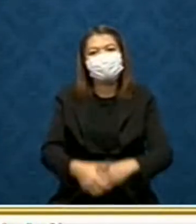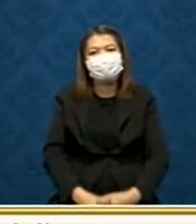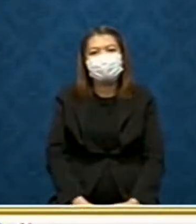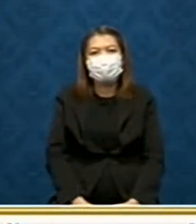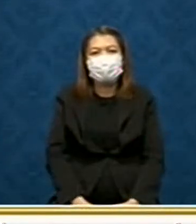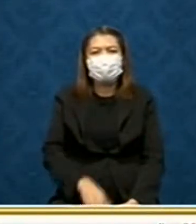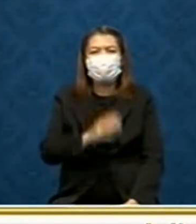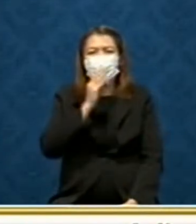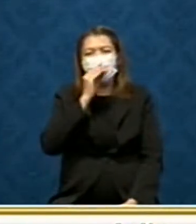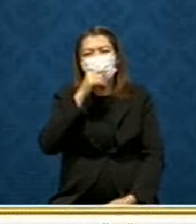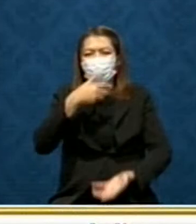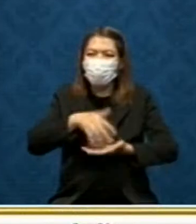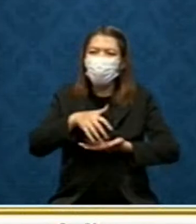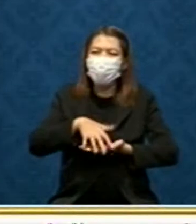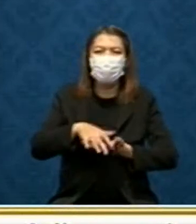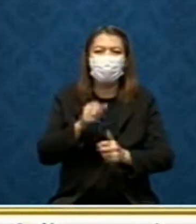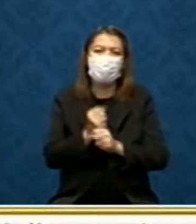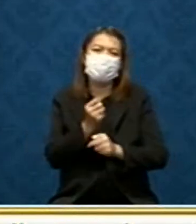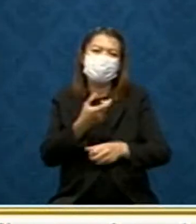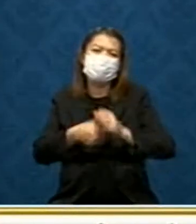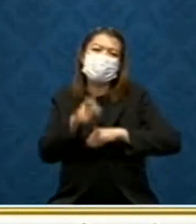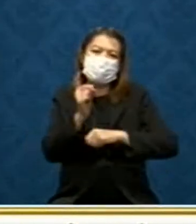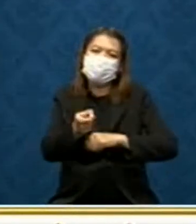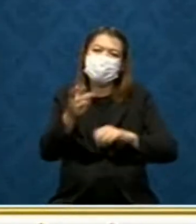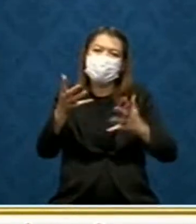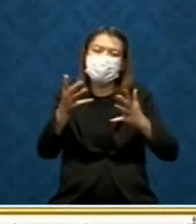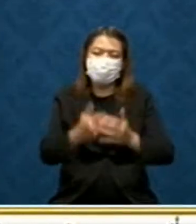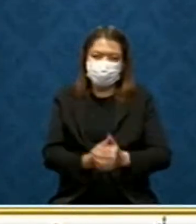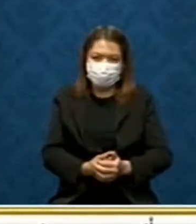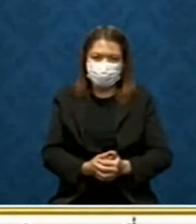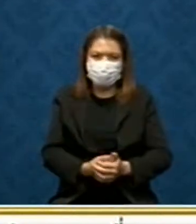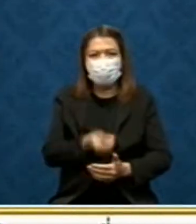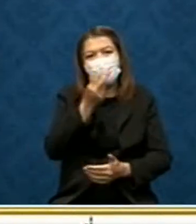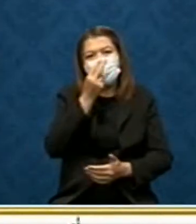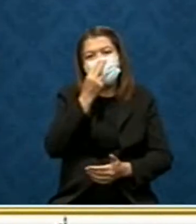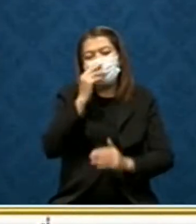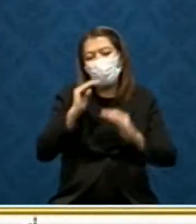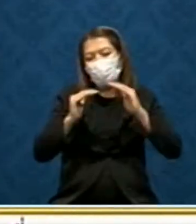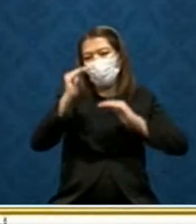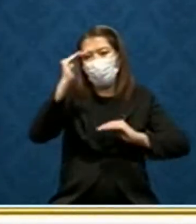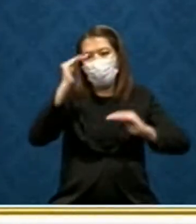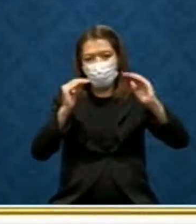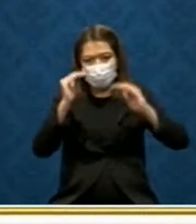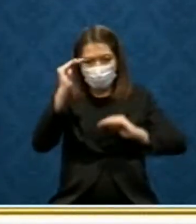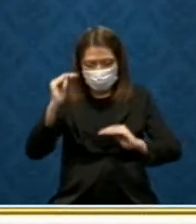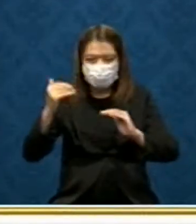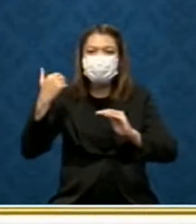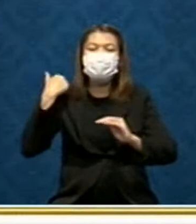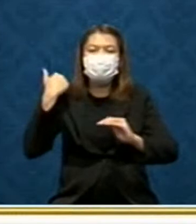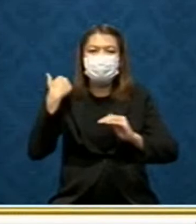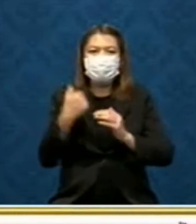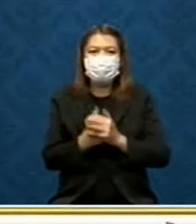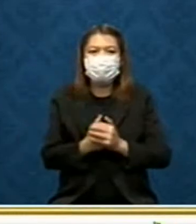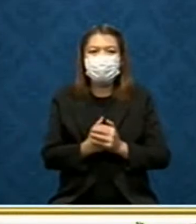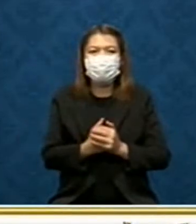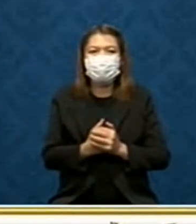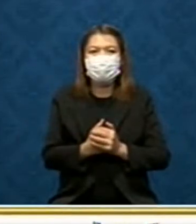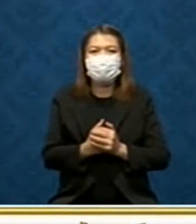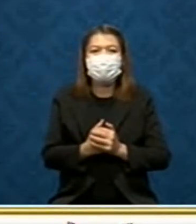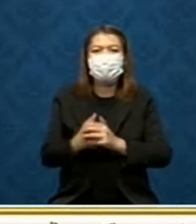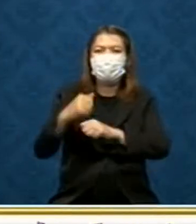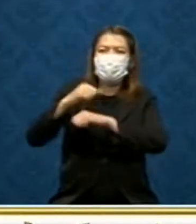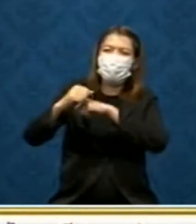ท่พูดได้แต่ทไม่ทำข้อนี้วัดกตไครับ ก็ไปดูที่ความเหลอมลำแต่ตรกข้ามท่ไปสร้าง